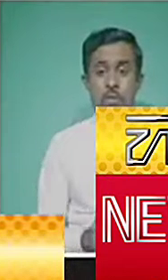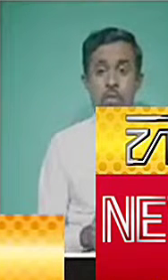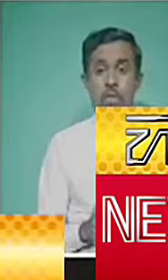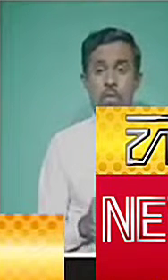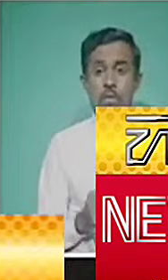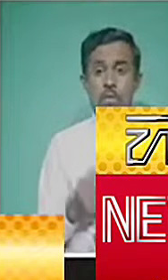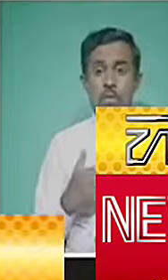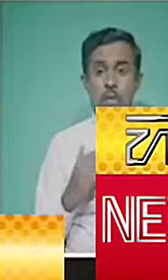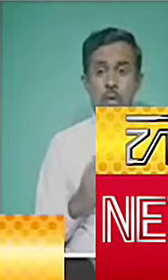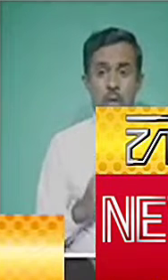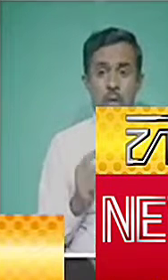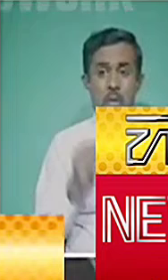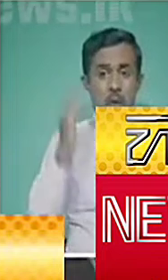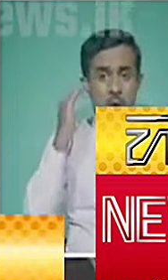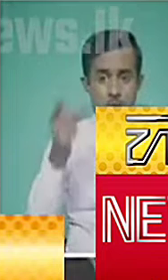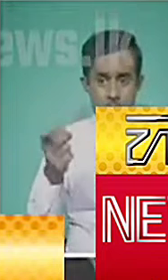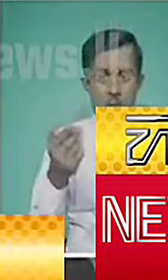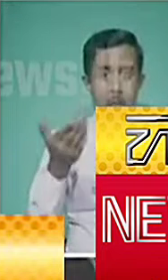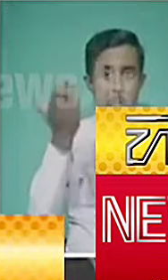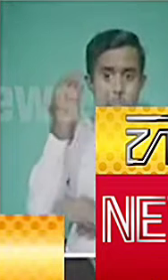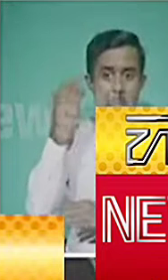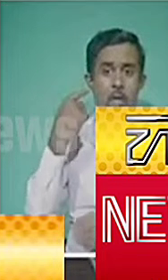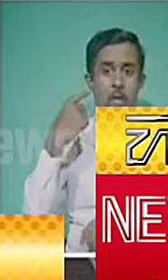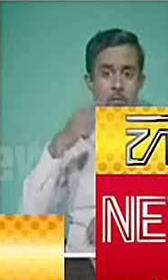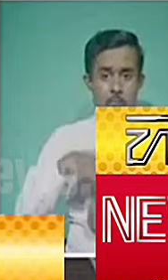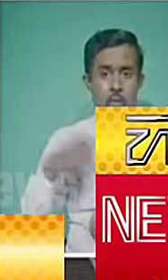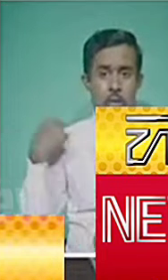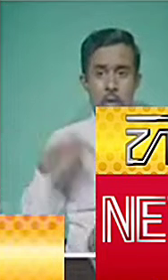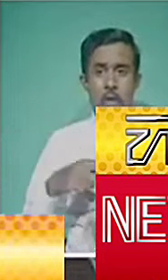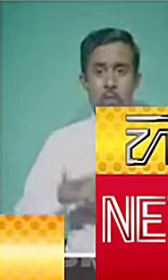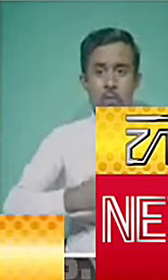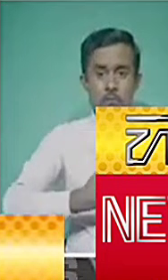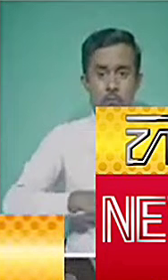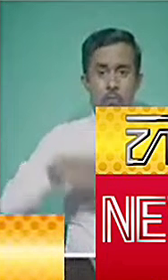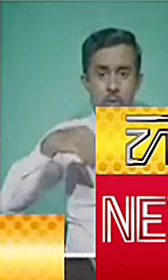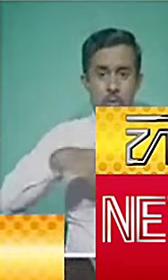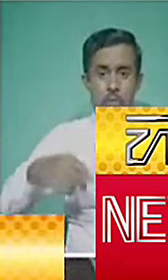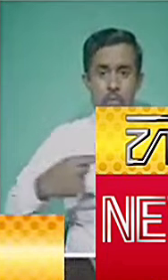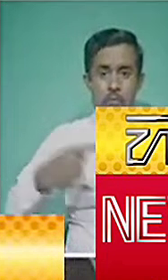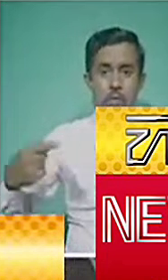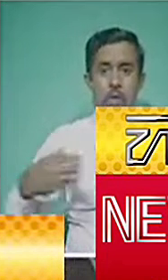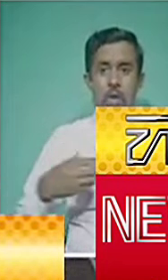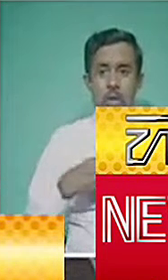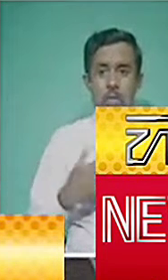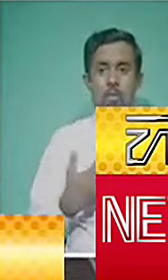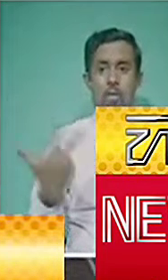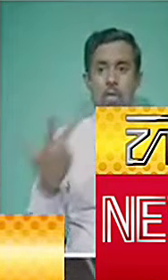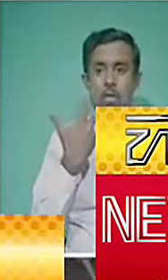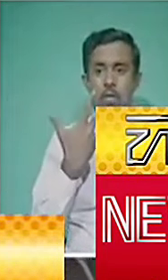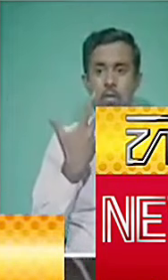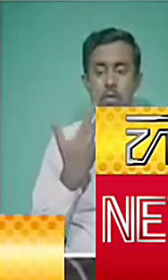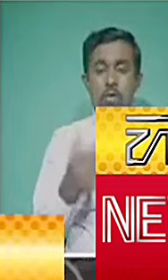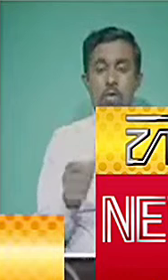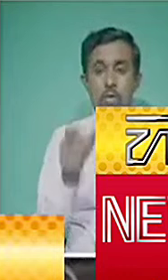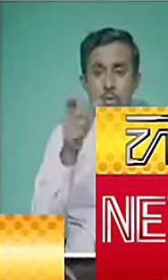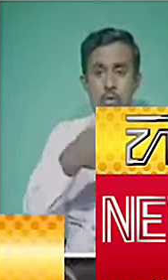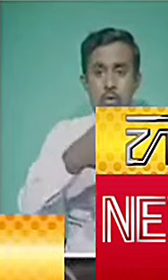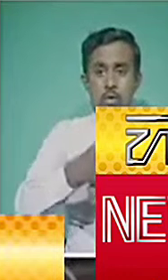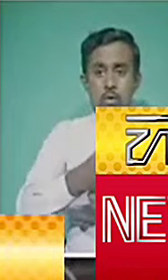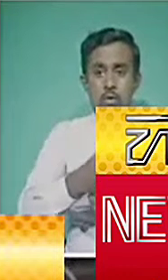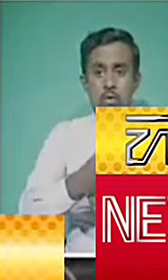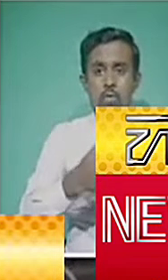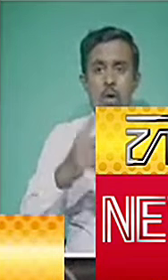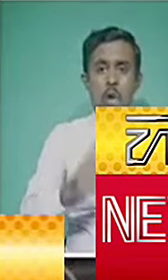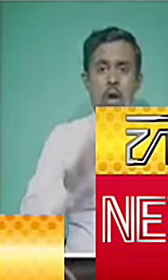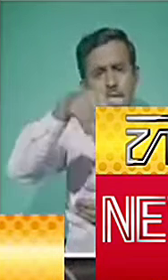සභාපතිතුමන මේ ඇමතුමිය දැම් පසුගිය සභාවාරයත් ඇයිලා කන්සවන්න ඕනේ කියලා විරුද්ධ පක්ෂ අපිට තමයි බැන්නේ. ති මෙතුමිය ඉන්න ආණ්ඩුවේ ඕක